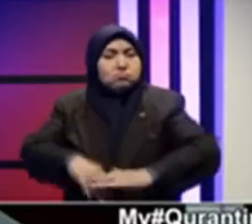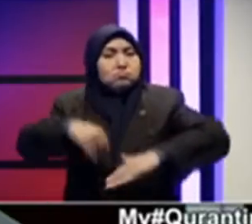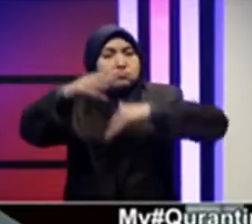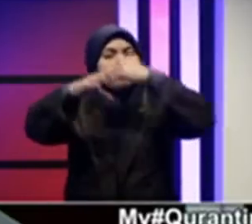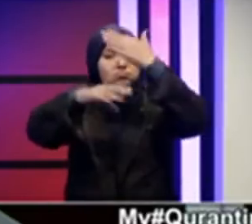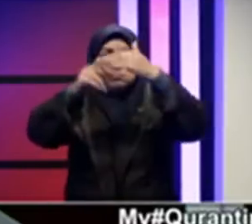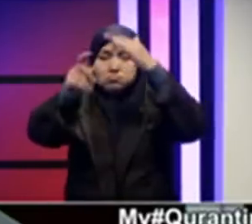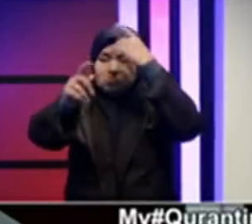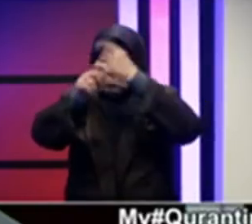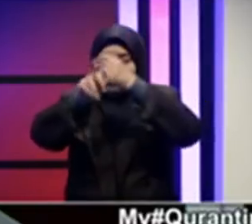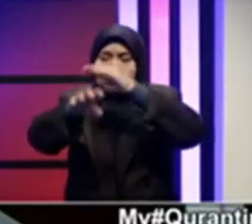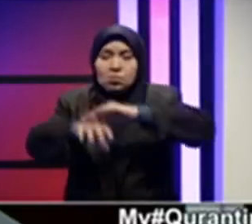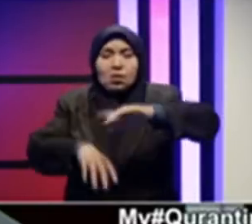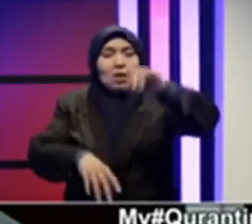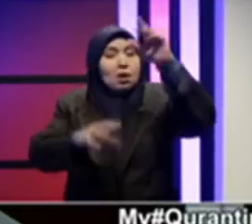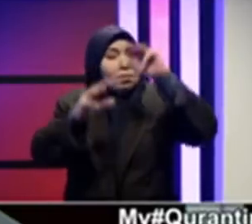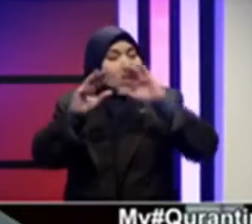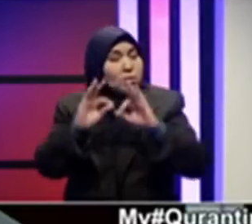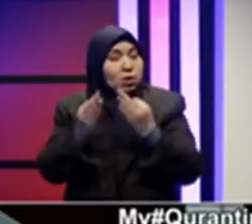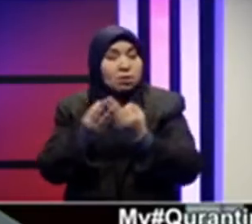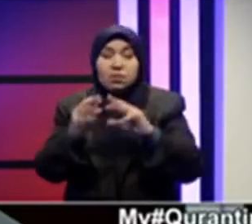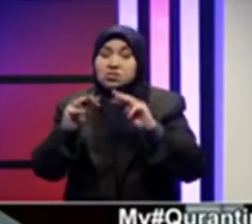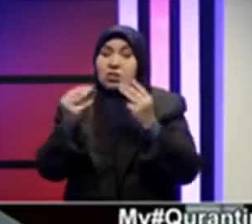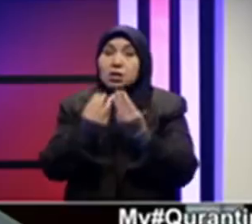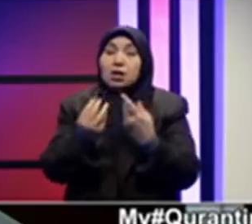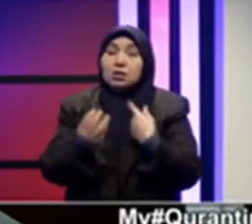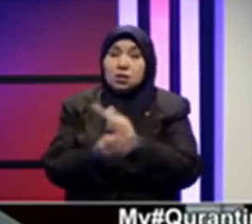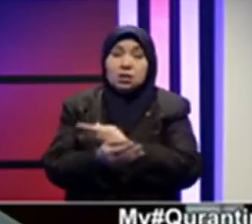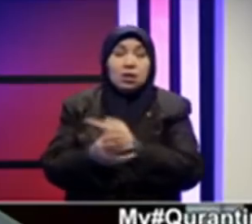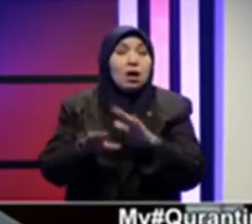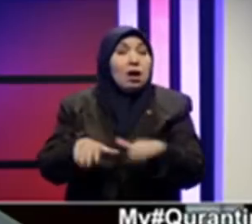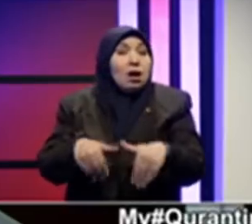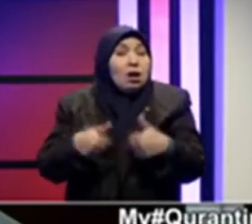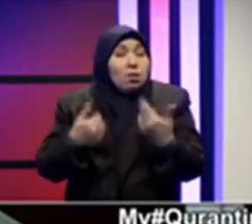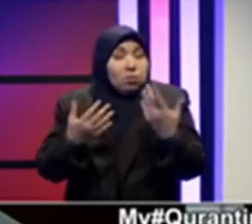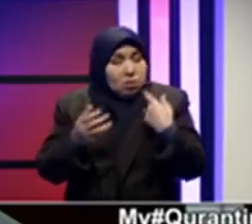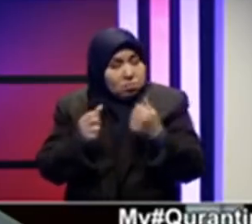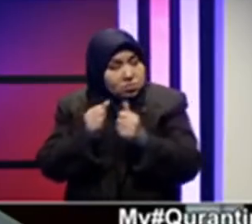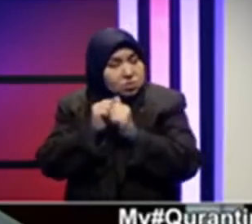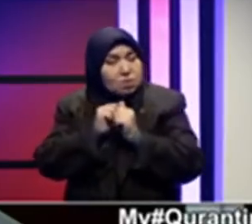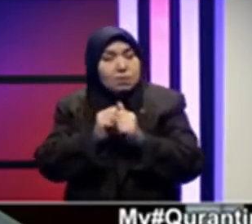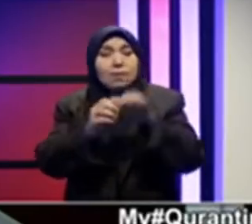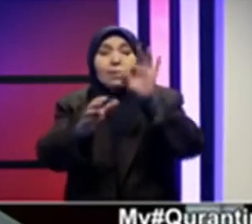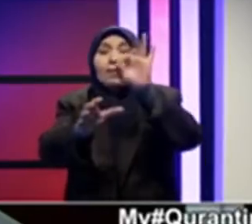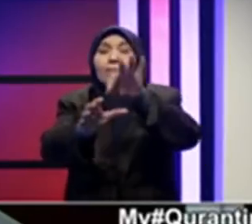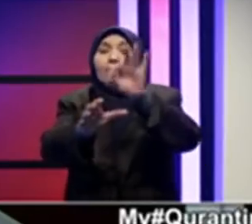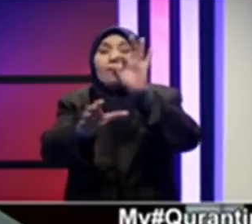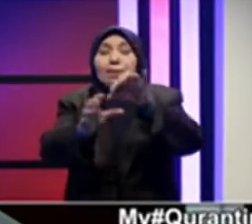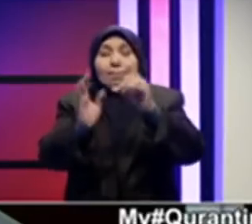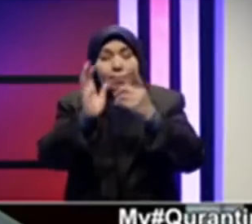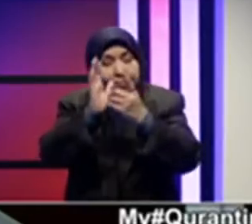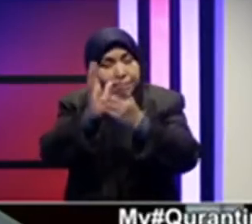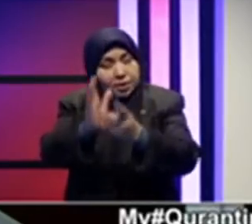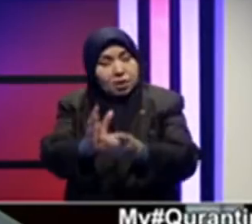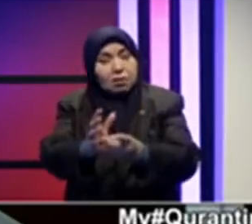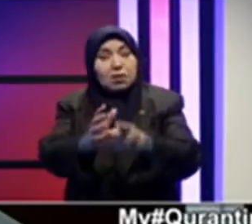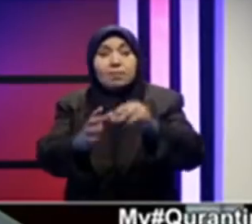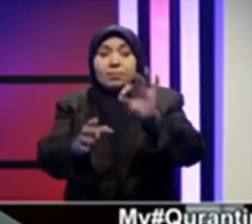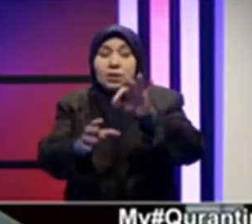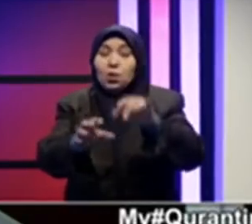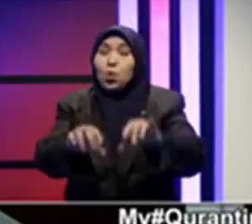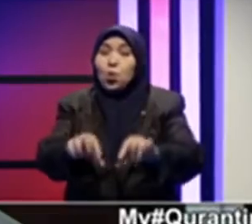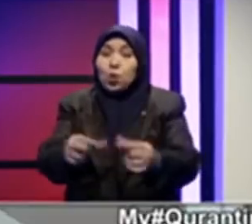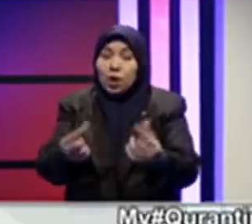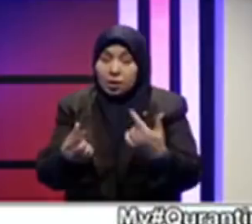keluarga, dalam masyarakat kita. Salah satunya bagaimana tuan-tuan kita sama-sama ya menyumbang dalam tabung gerakan Al-Quran, dan dalam masa yang sama tuan-tuan